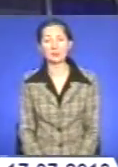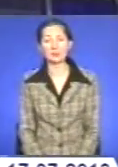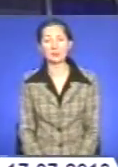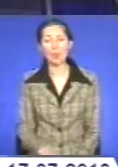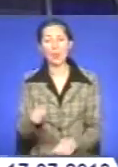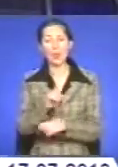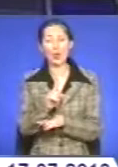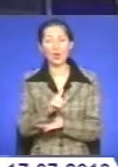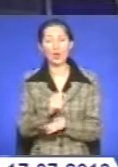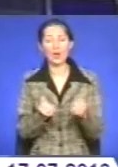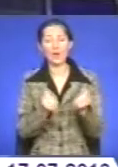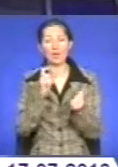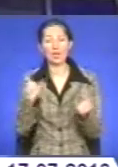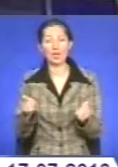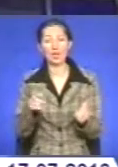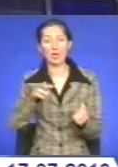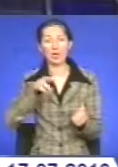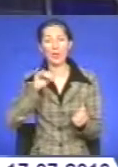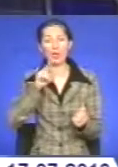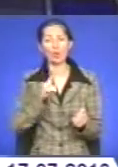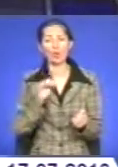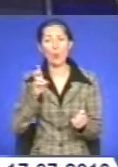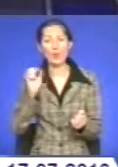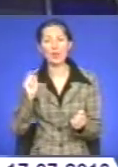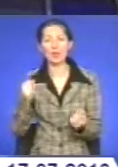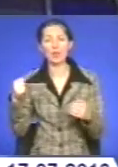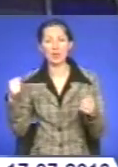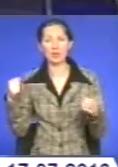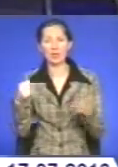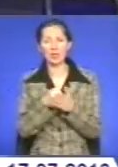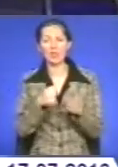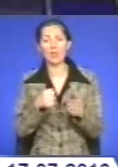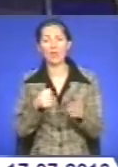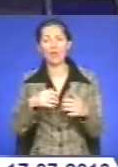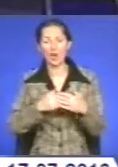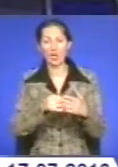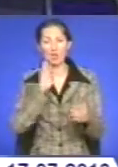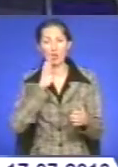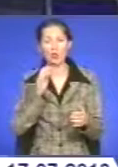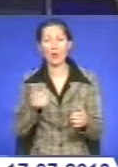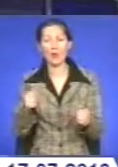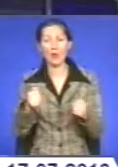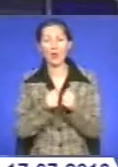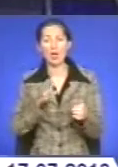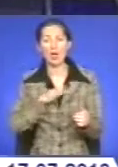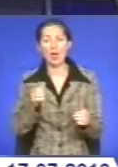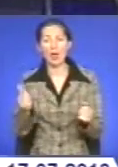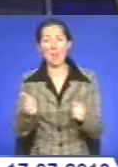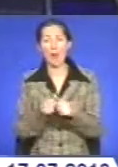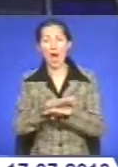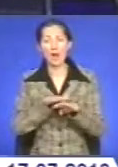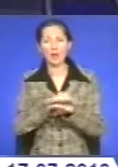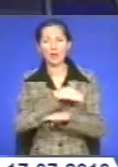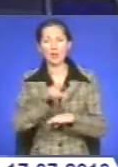У Тернополі водій Міцубісі наїхав на вагітну жінку. ДТП трапилося поблизу центрального ринку по вулиці Шептицького.